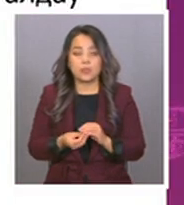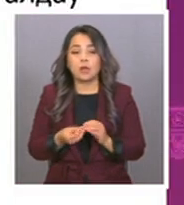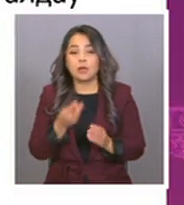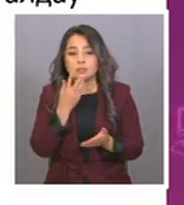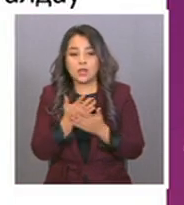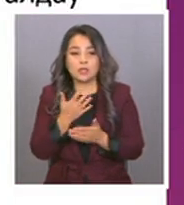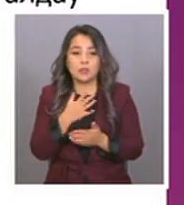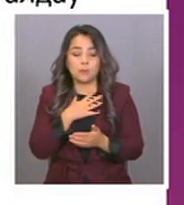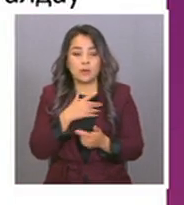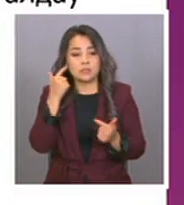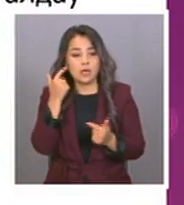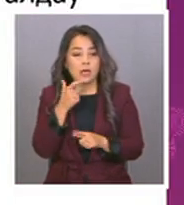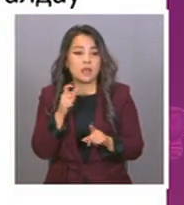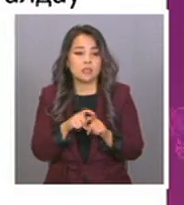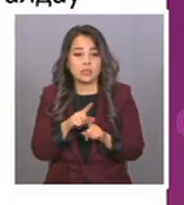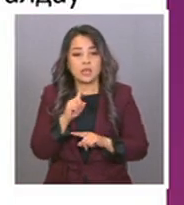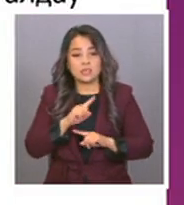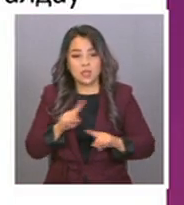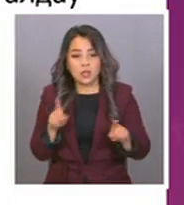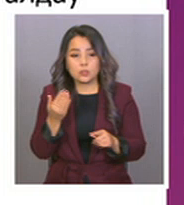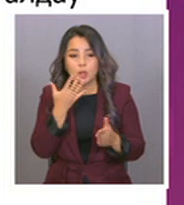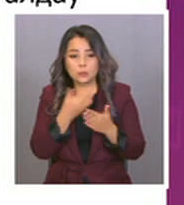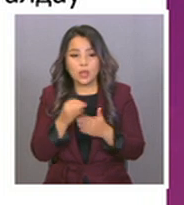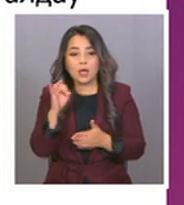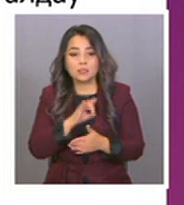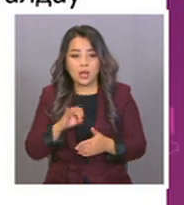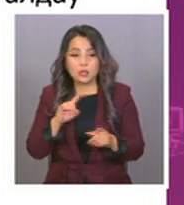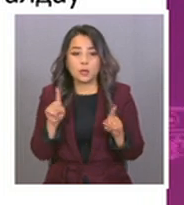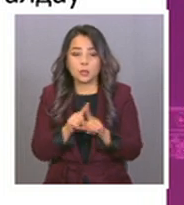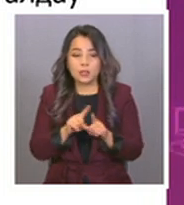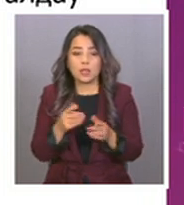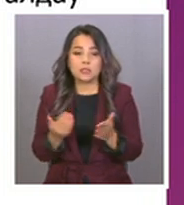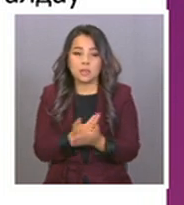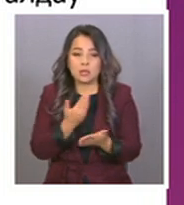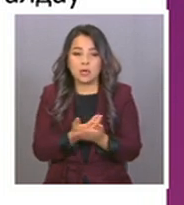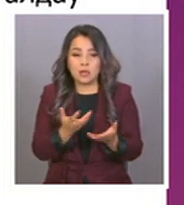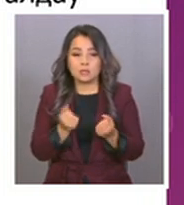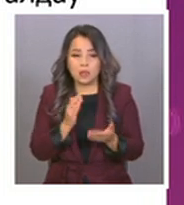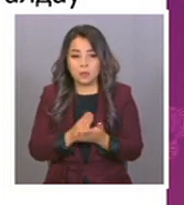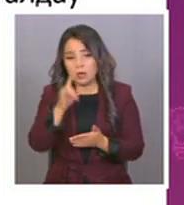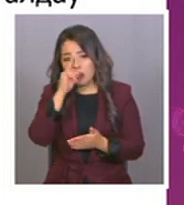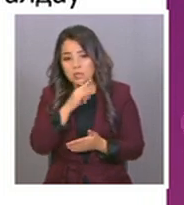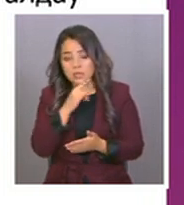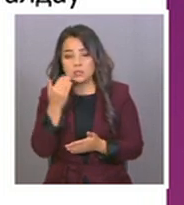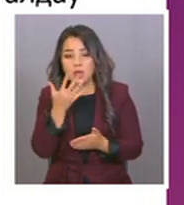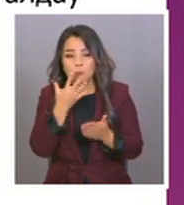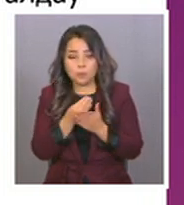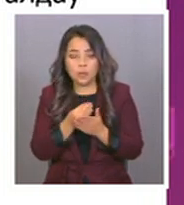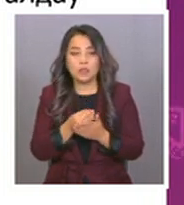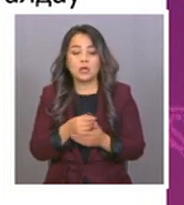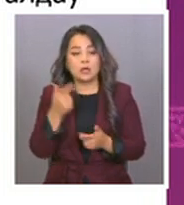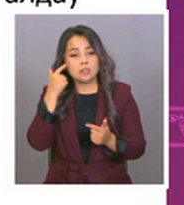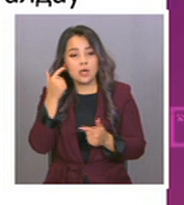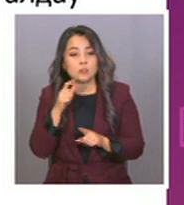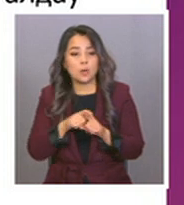сөз және оның ерекшеліктері, тарихы туралы мәлімет алдық. Қазақ шешендік сөздерінің түрлері